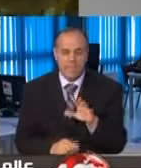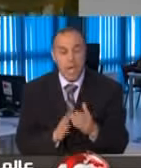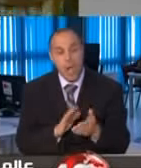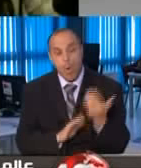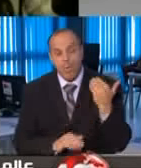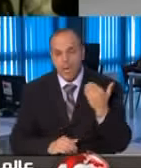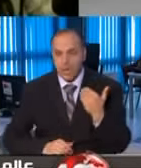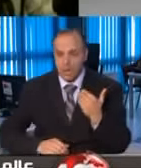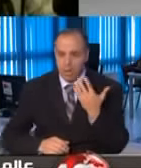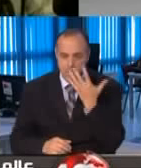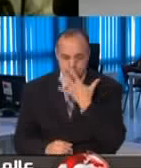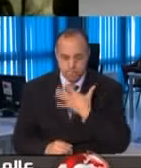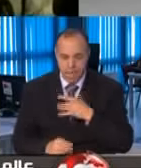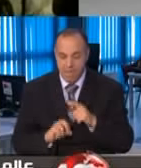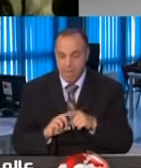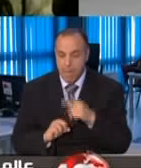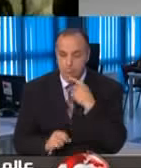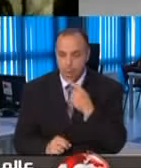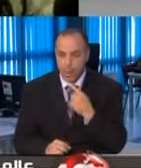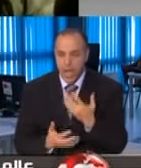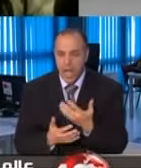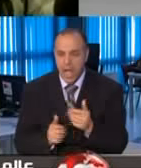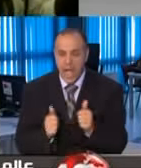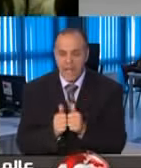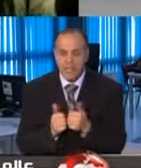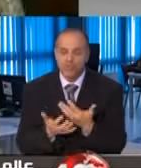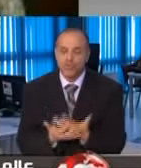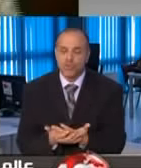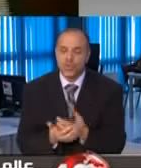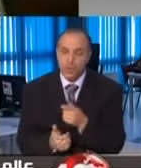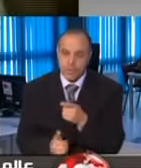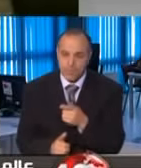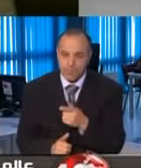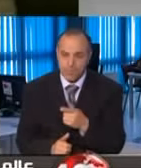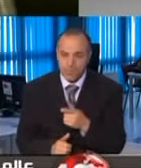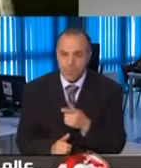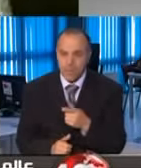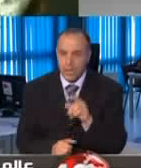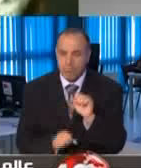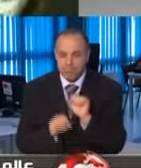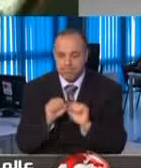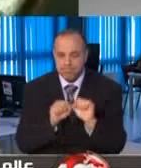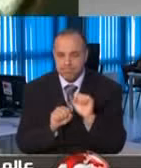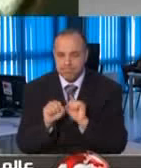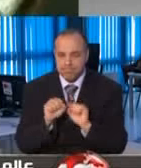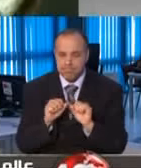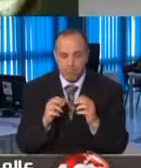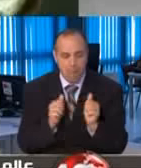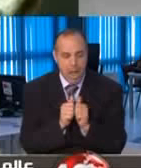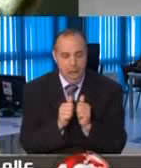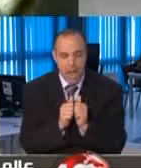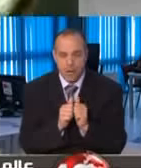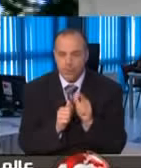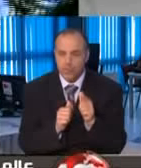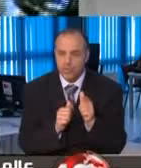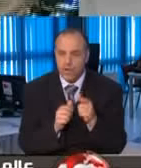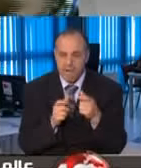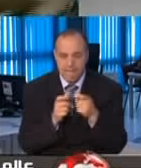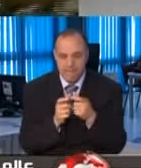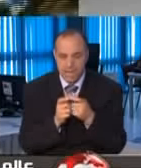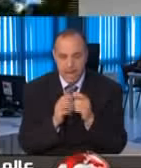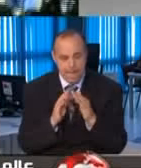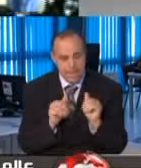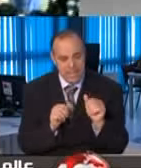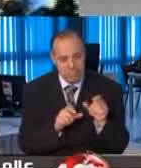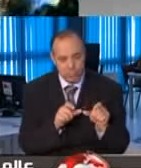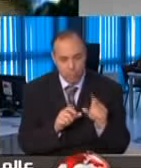1925. القناع الذهبي الذي يزن 11 كيلوغراما خضع لعملية ترميم مشتركة قام بها فريق